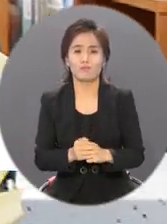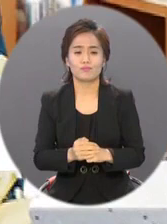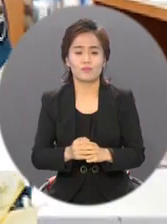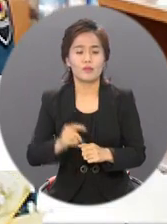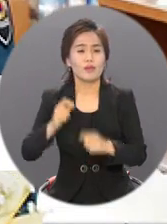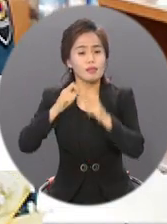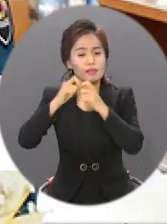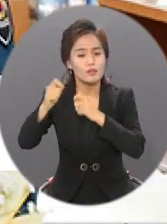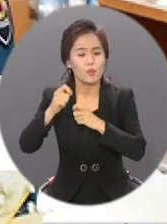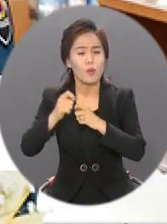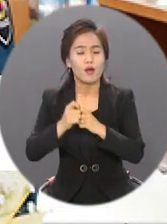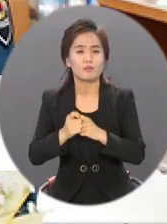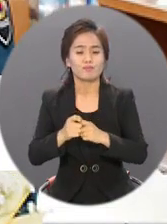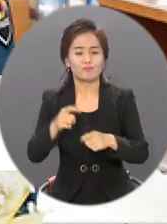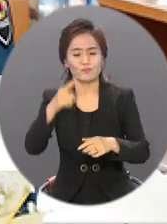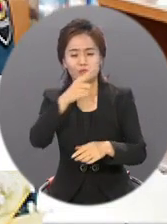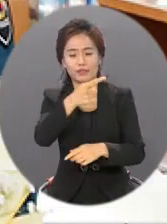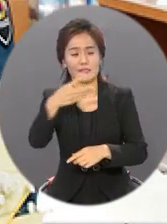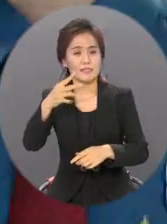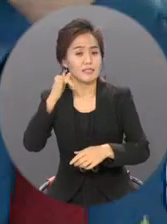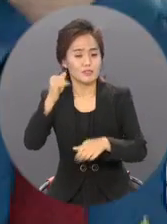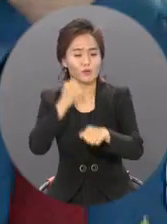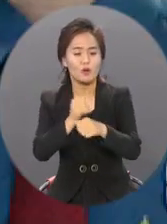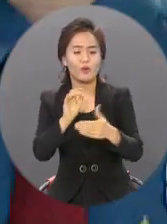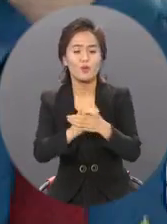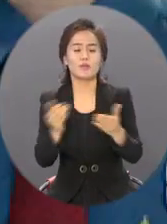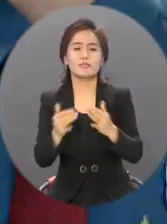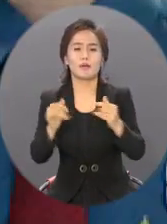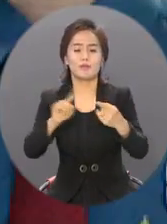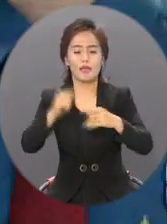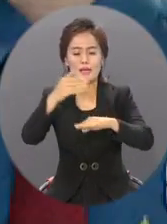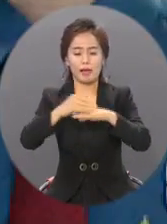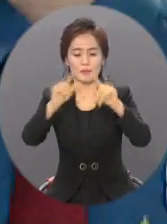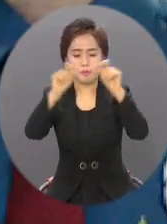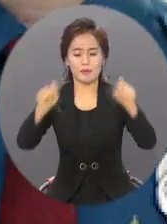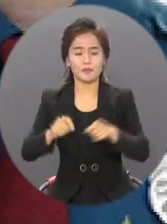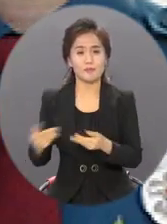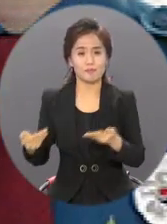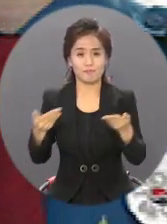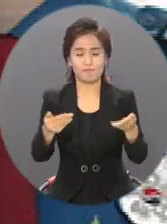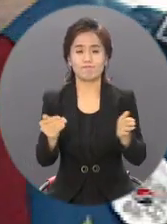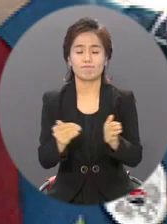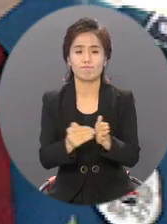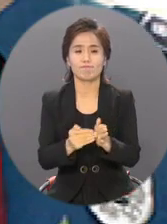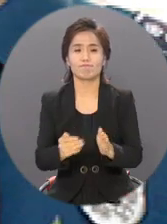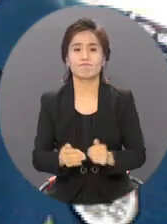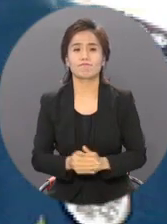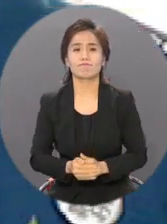보이스피싱을 의심해 일일이 에 신고한 농협 직원에게 감사장을 전달했습니다